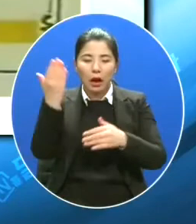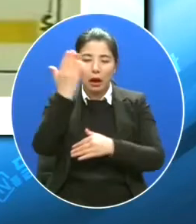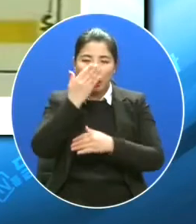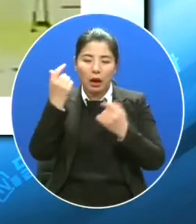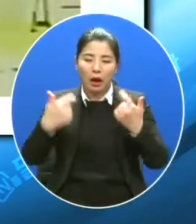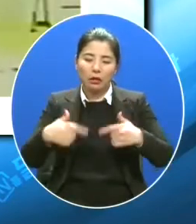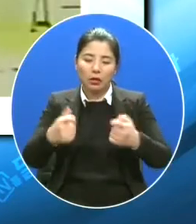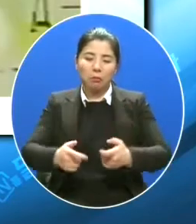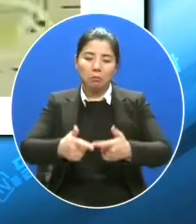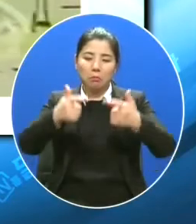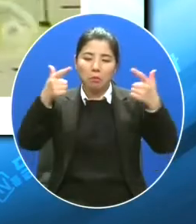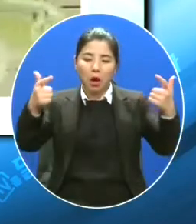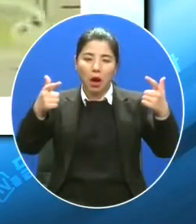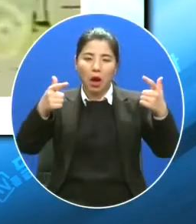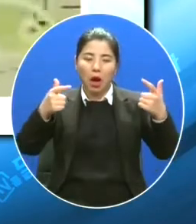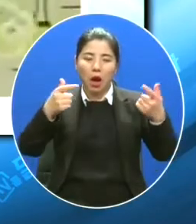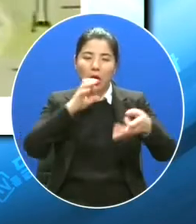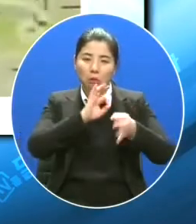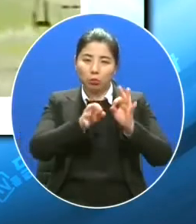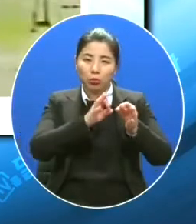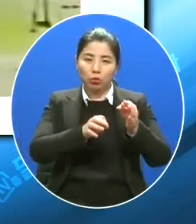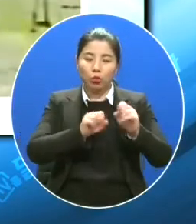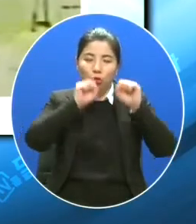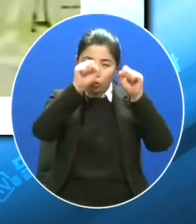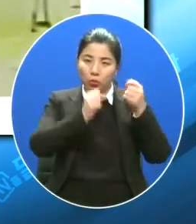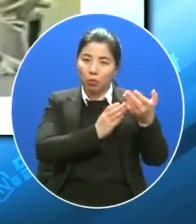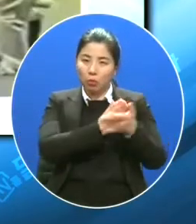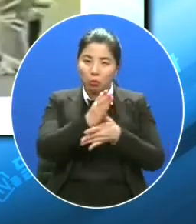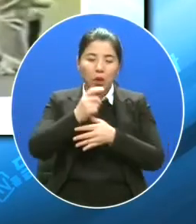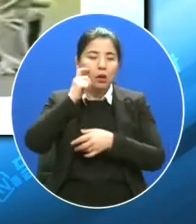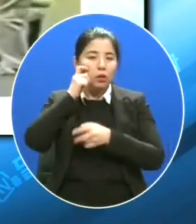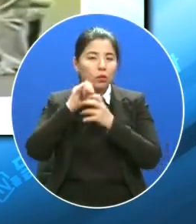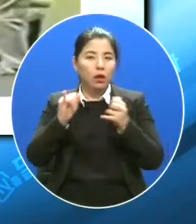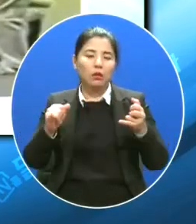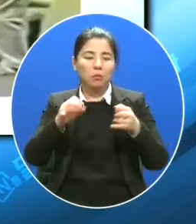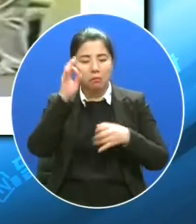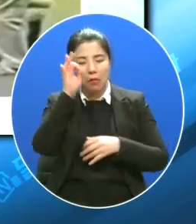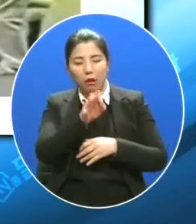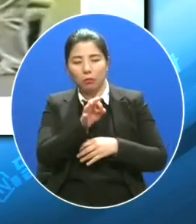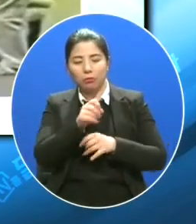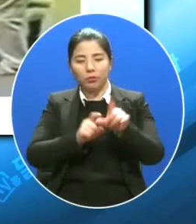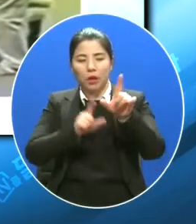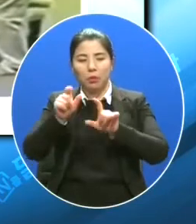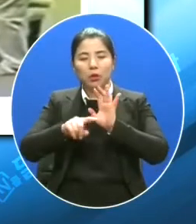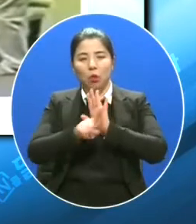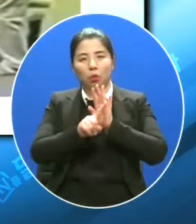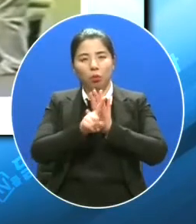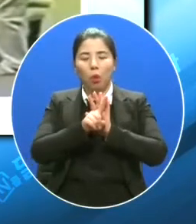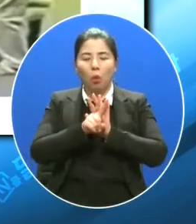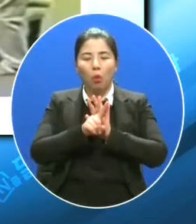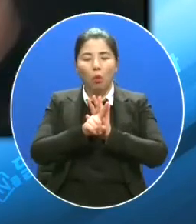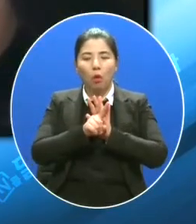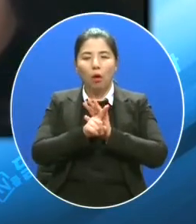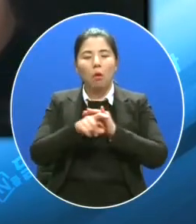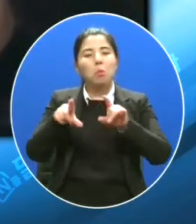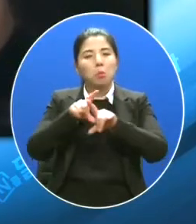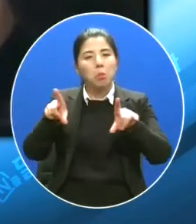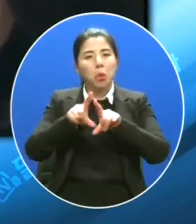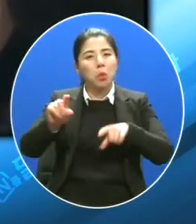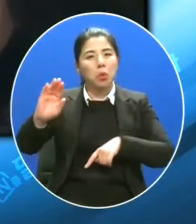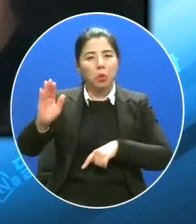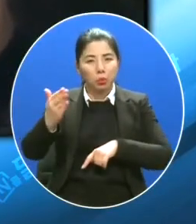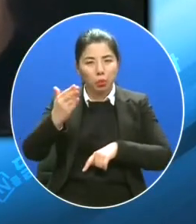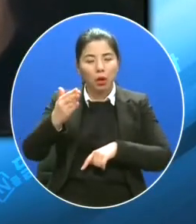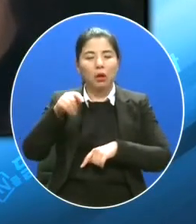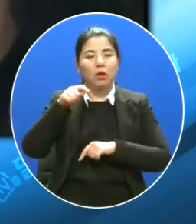있는 분야는 프로 스포츠계와 연예계라는 사실만 보아도 이미지를 통한 홍보가 얼마나